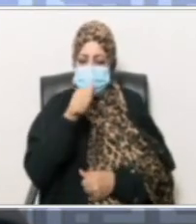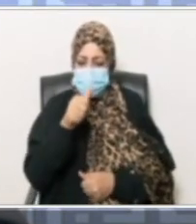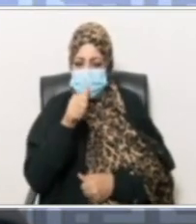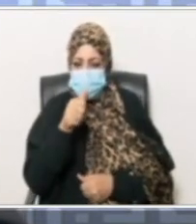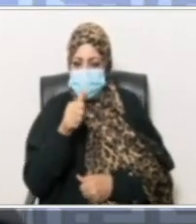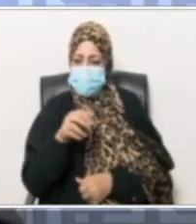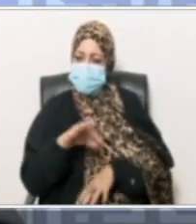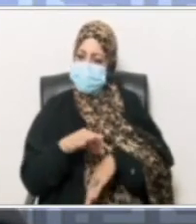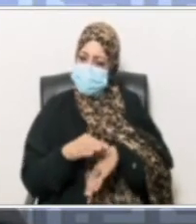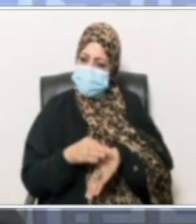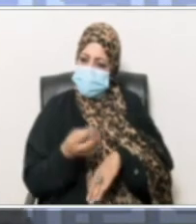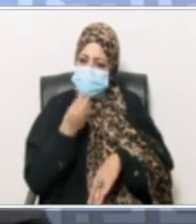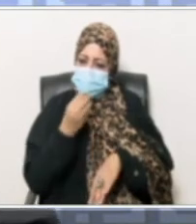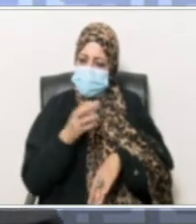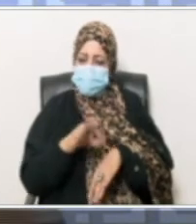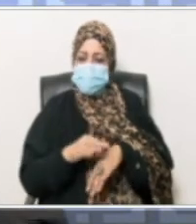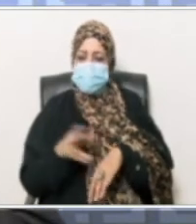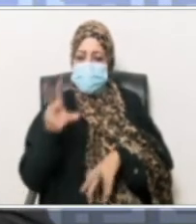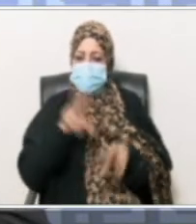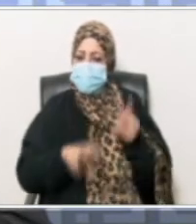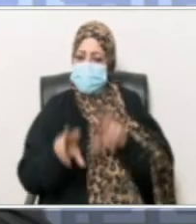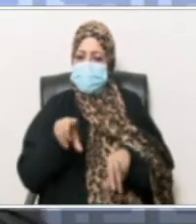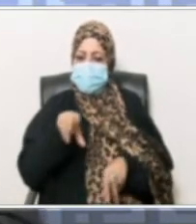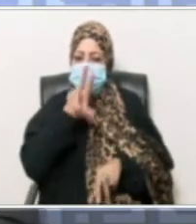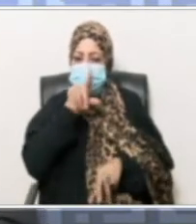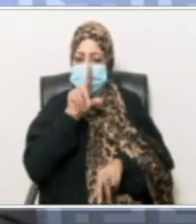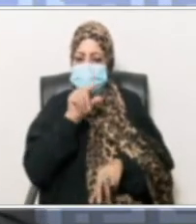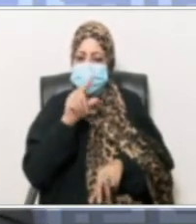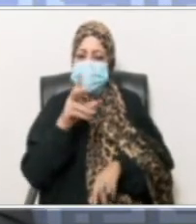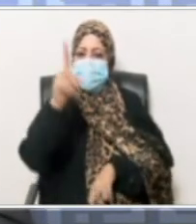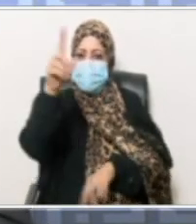إلا أجر عليه الإنسان.